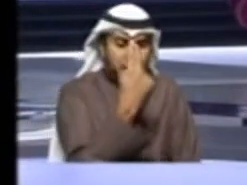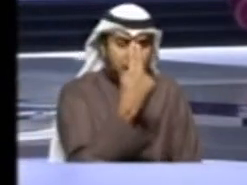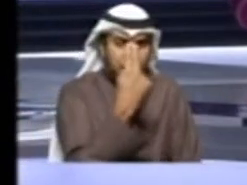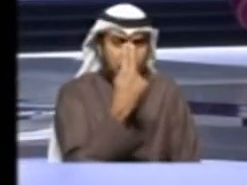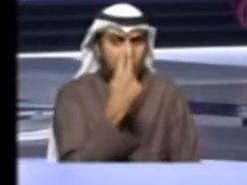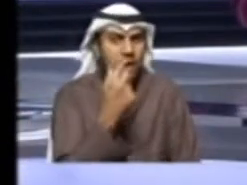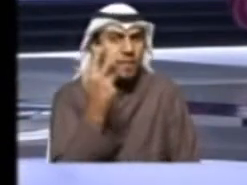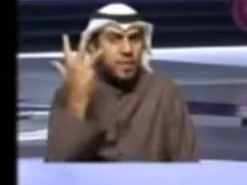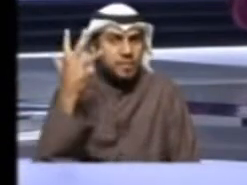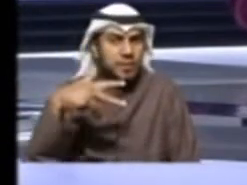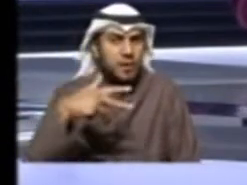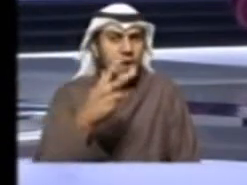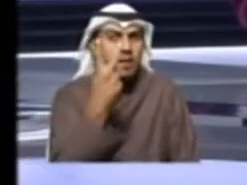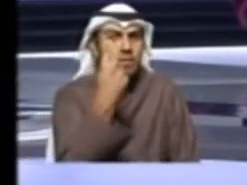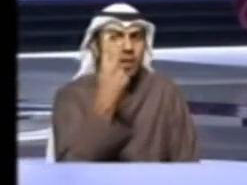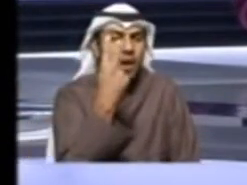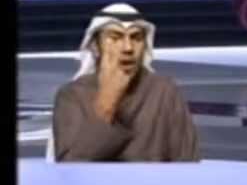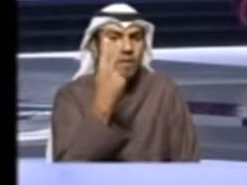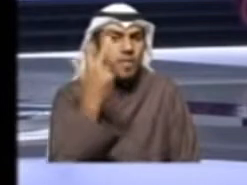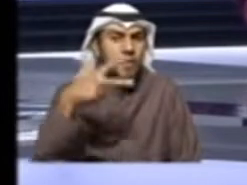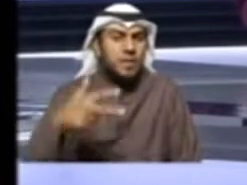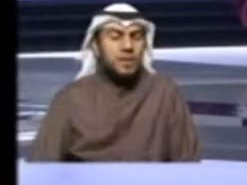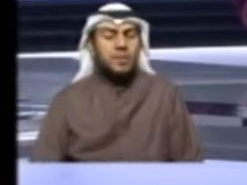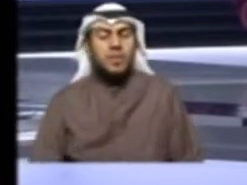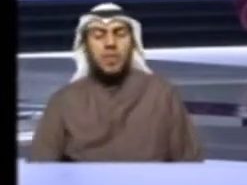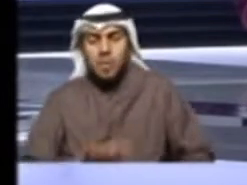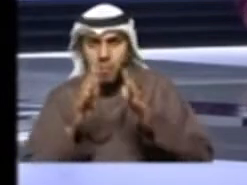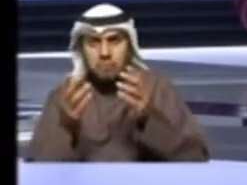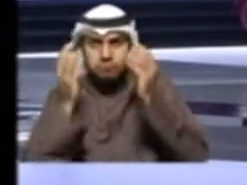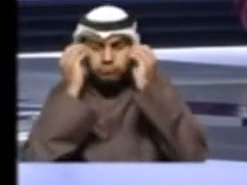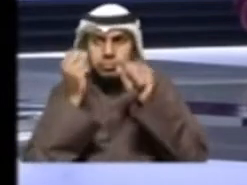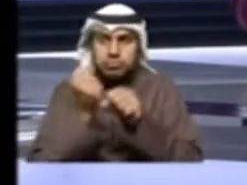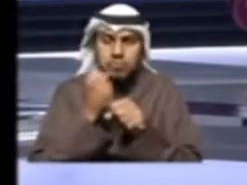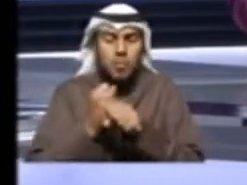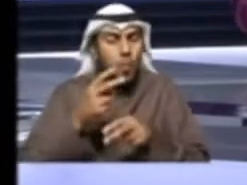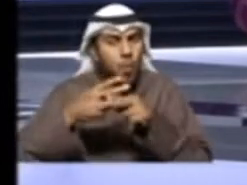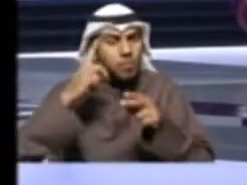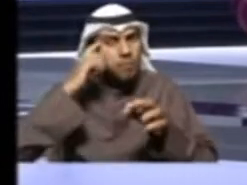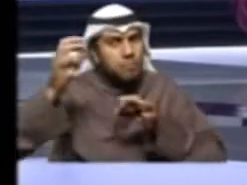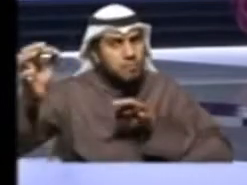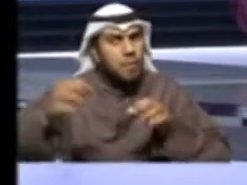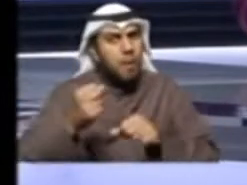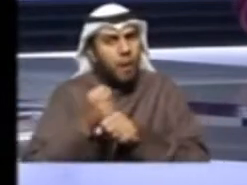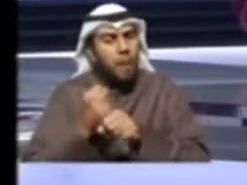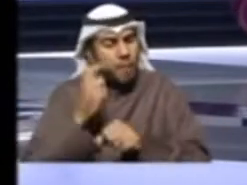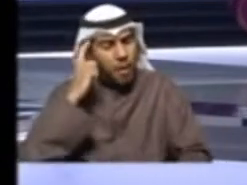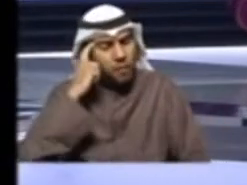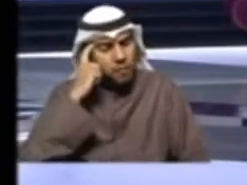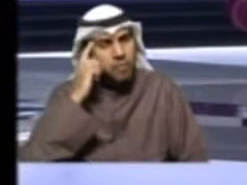على المستويين الإقليمي والدولي، وتبني الكويت سياسات متوازنة